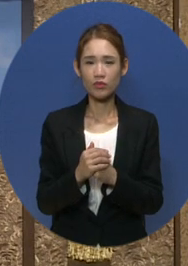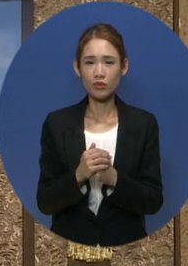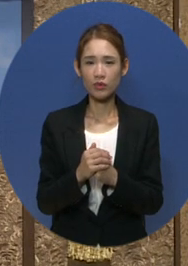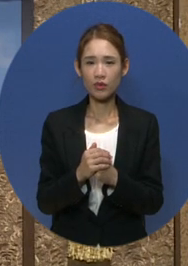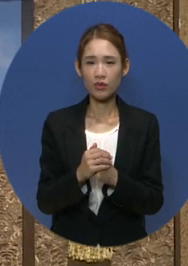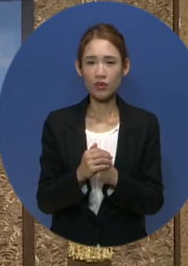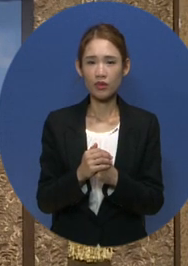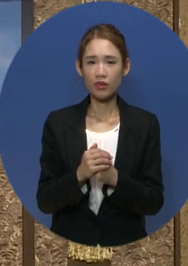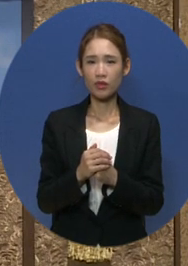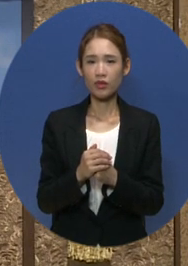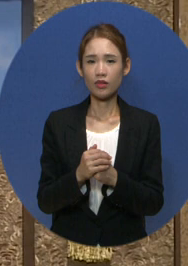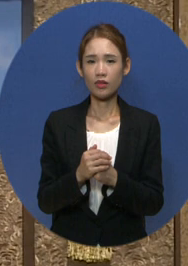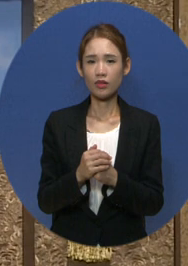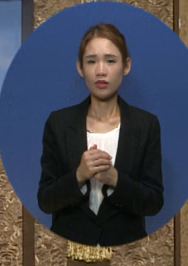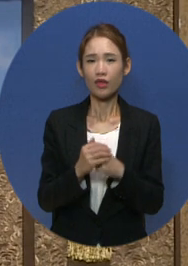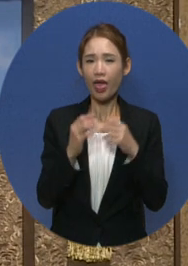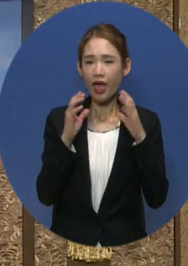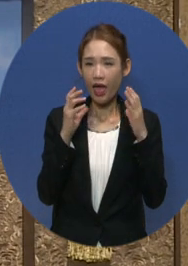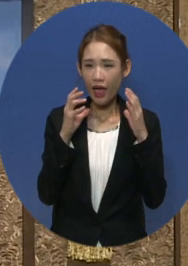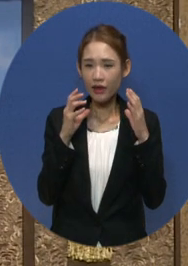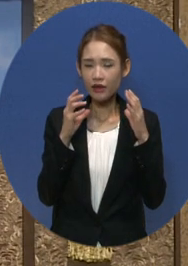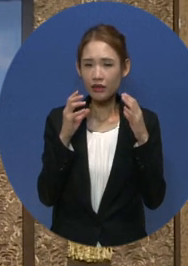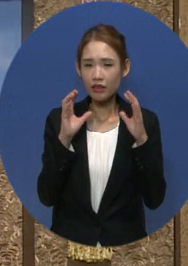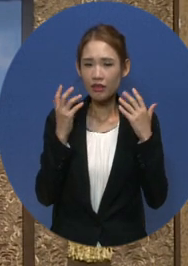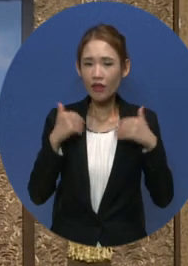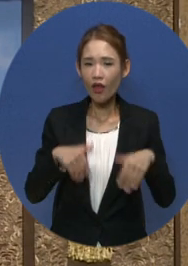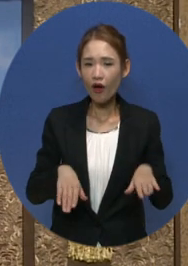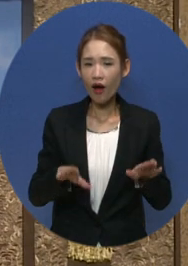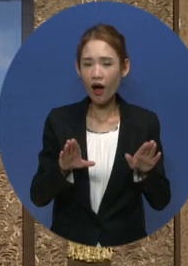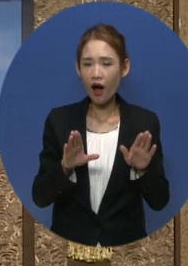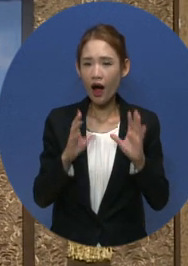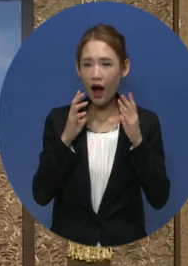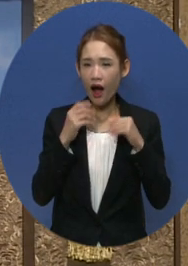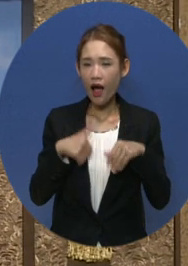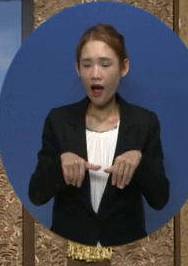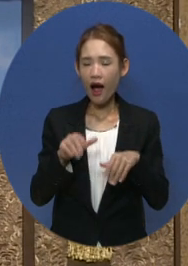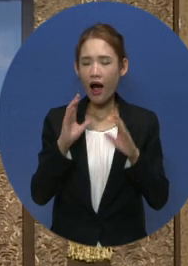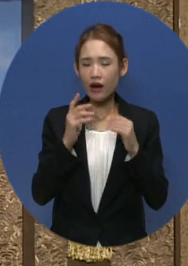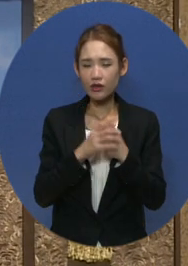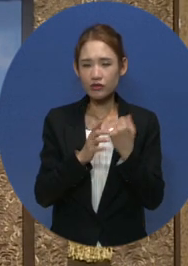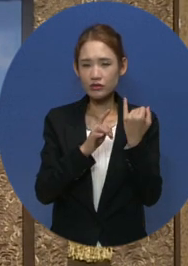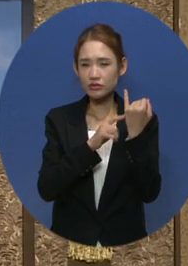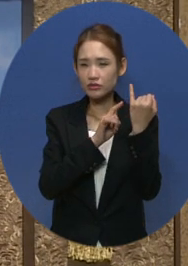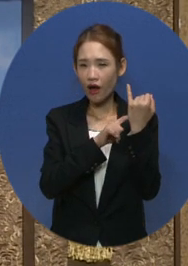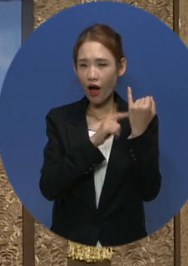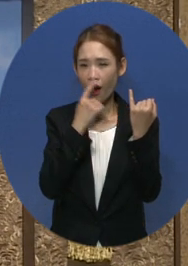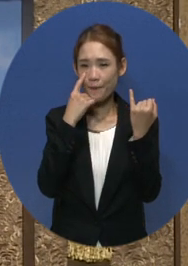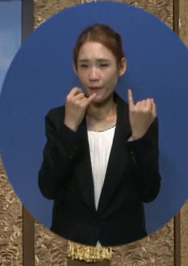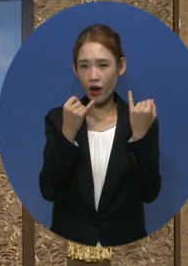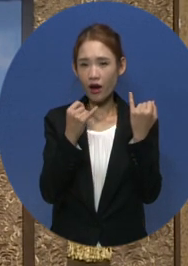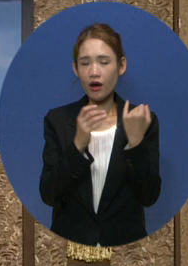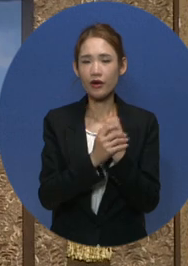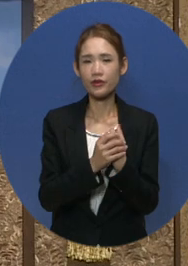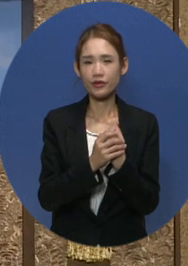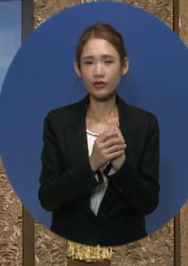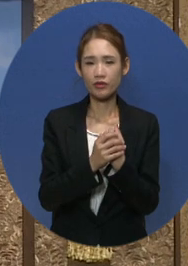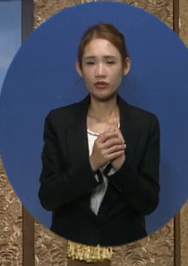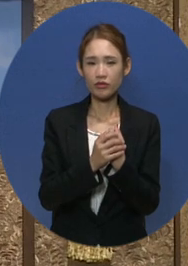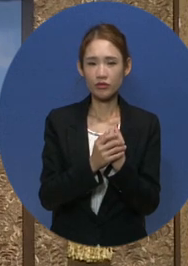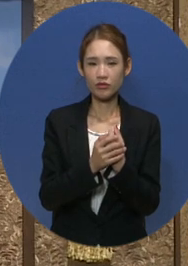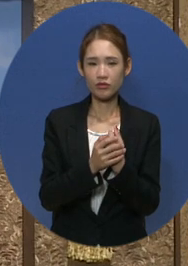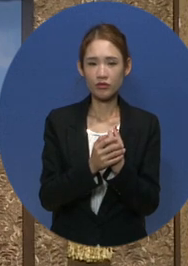이제 그 이제 막 갓 태어난 아이하고 이제 산모죠. 그러니까 이제 이 어머니하고 예.